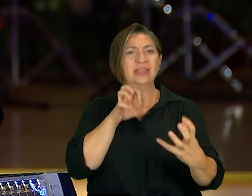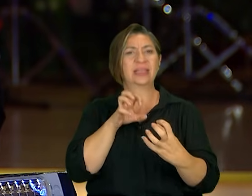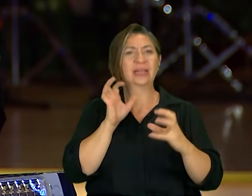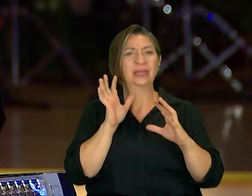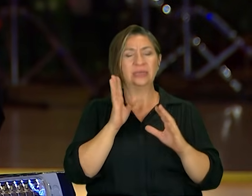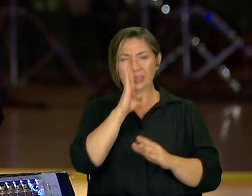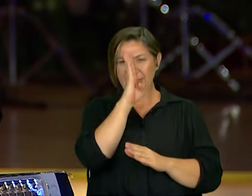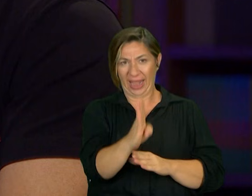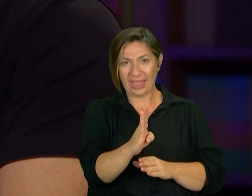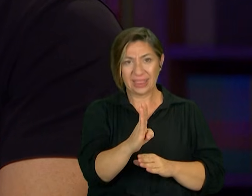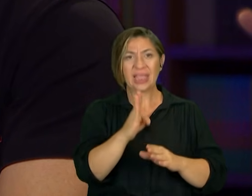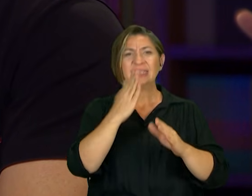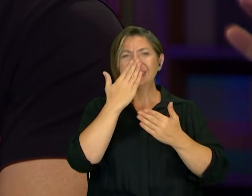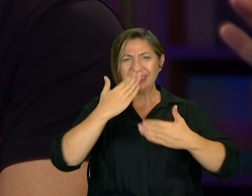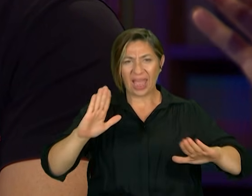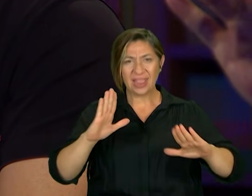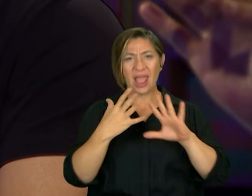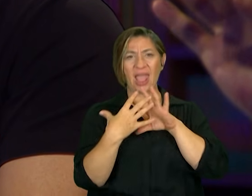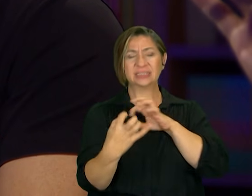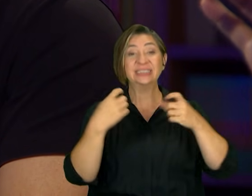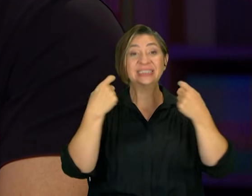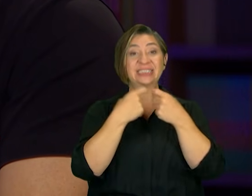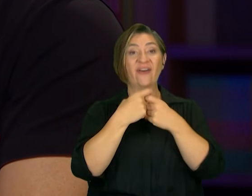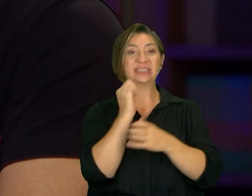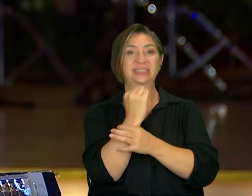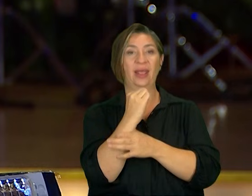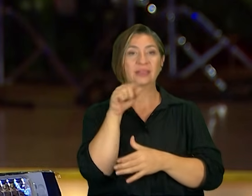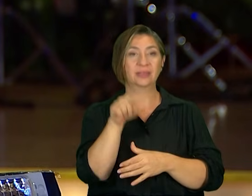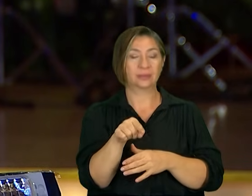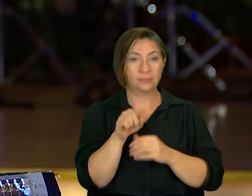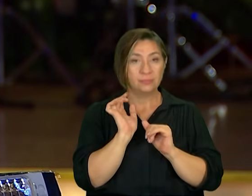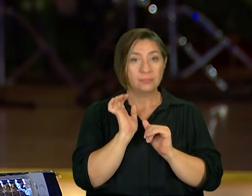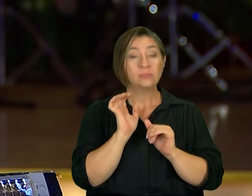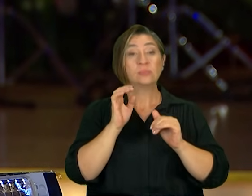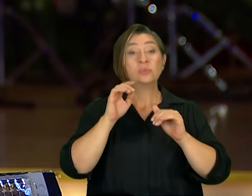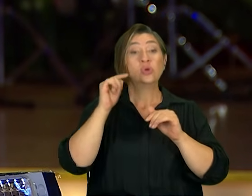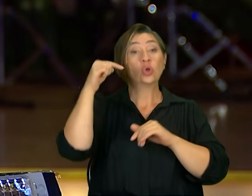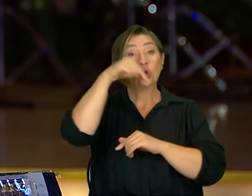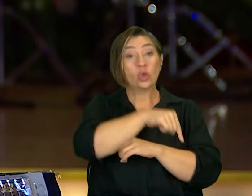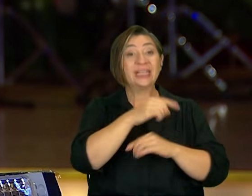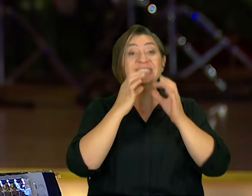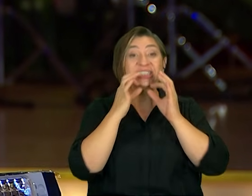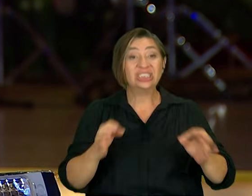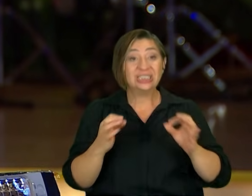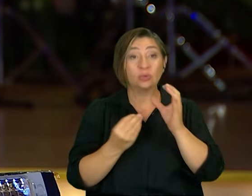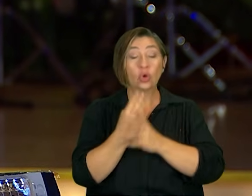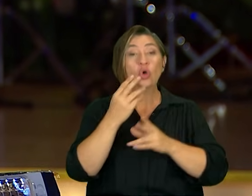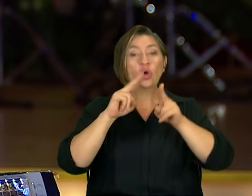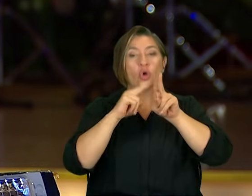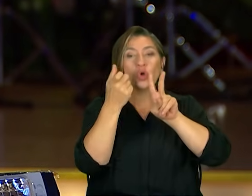herhalde. Direkt, evet. Sade, evet. Ve etkili bir savaş sanatı yaklaşımı. Güney Çin'de doğmuş Kung,